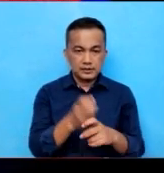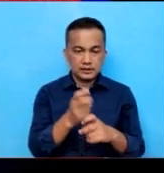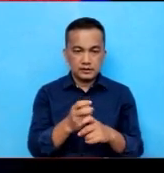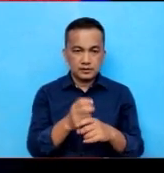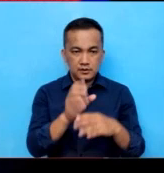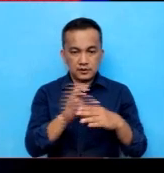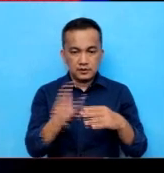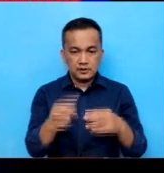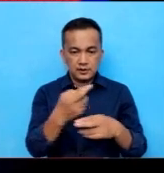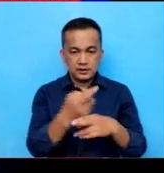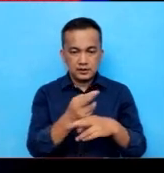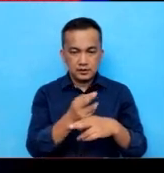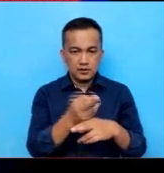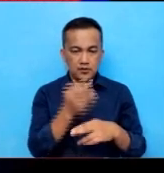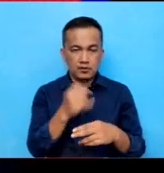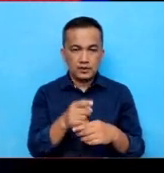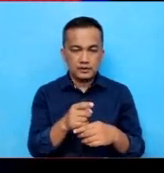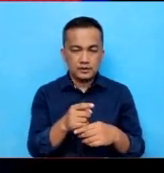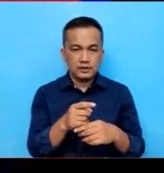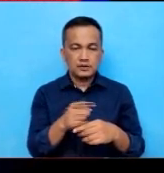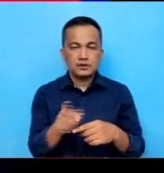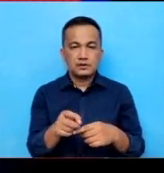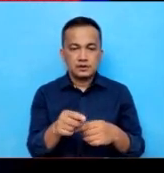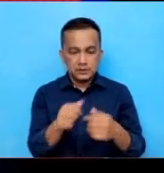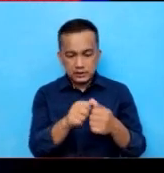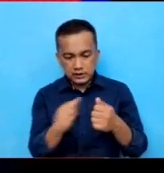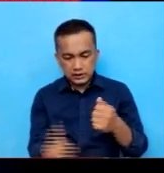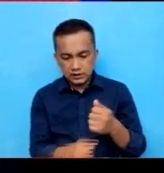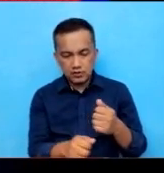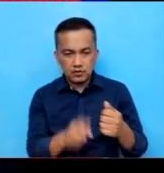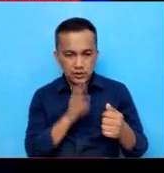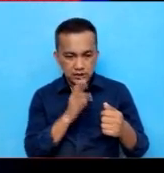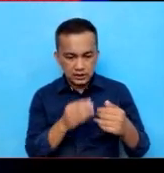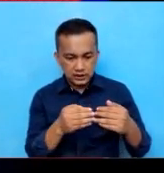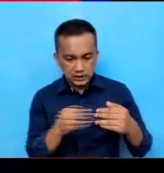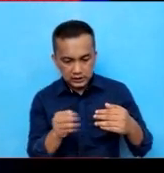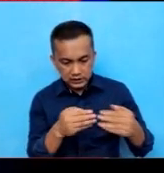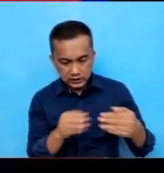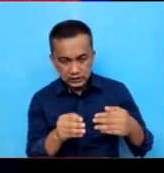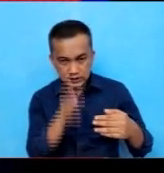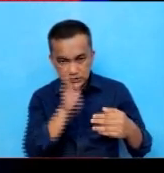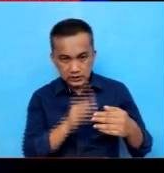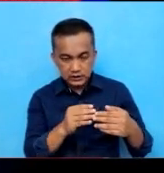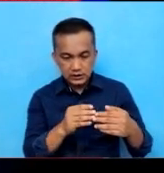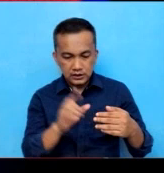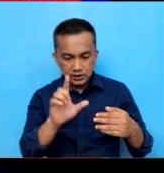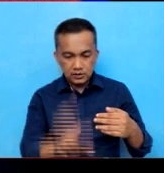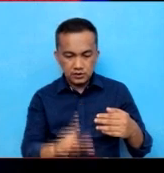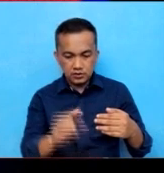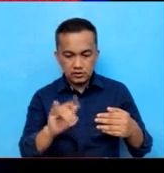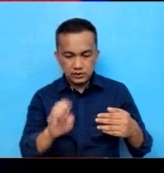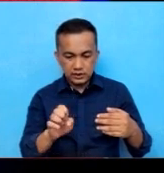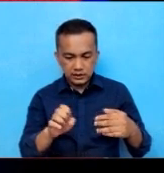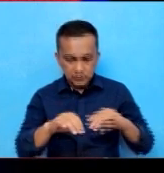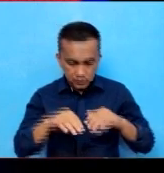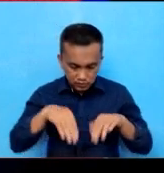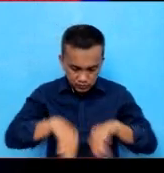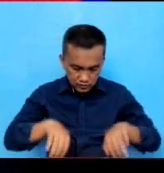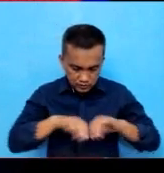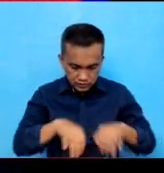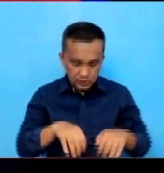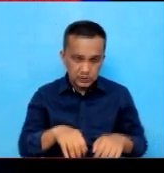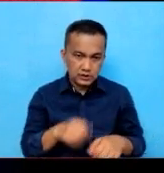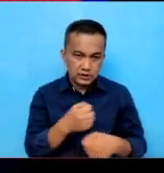pag-repair dahil nasa ilalim ng tubig ang nasirang gate. At tuwing low tide lang nakakasisid ang mga gumagawa. Sabi